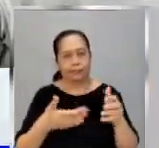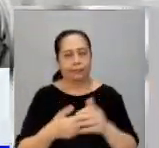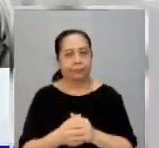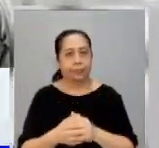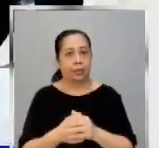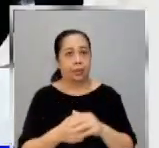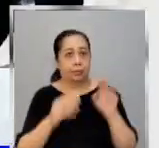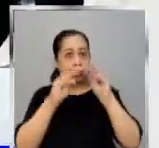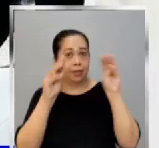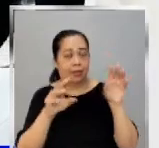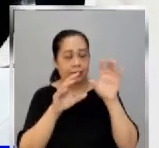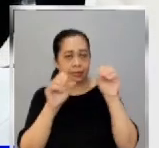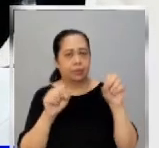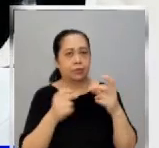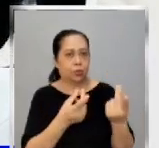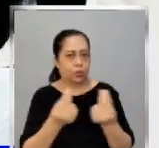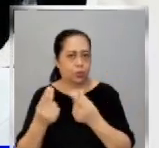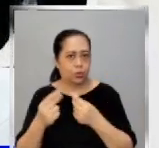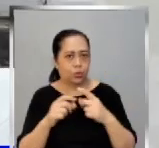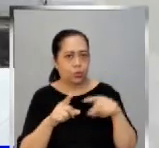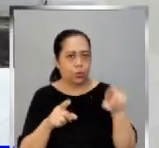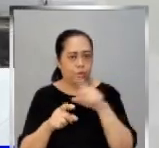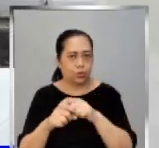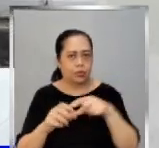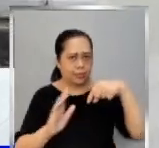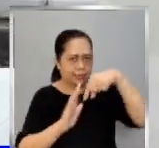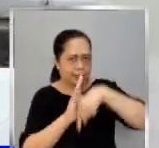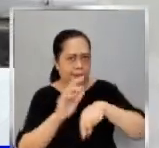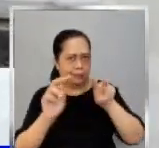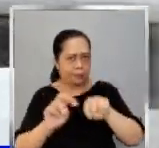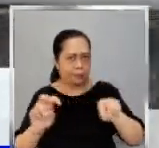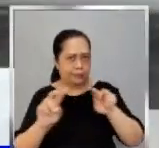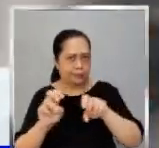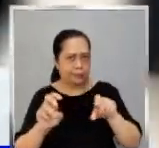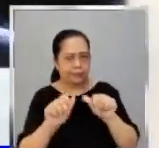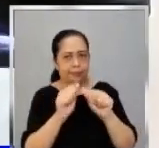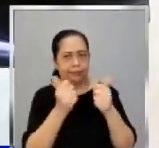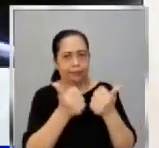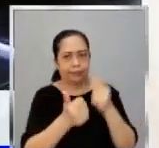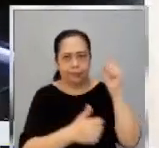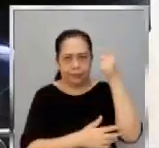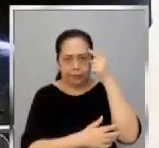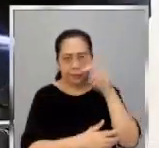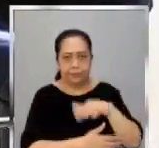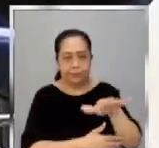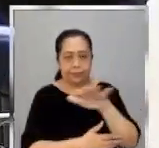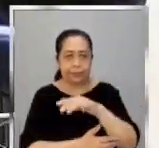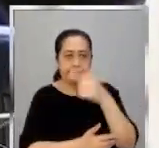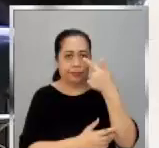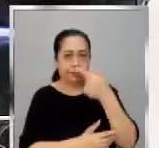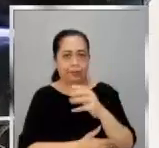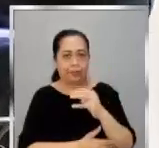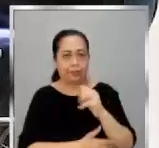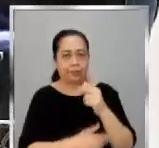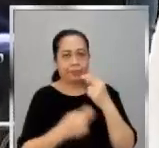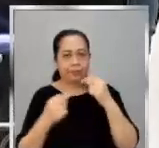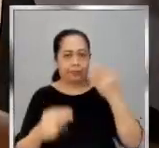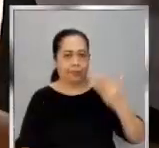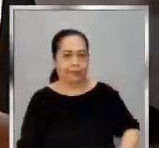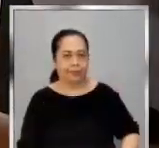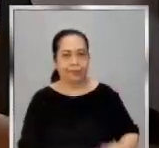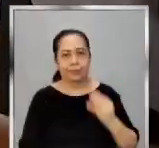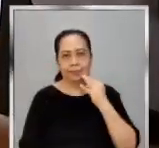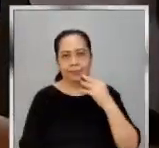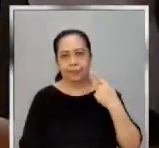sinabing nagsasagawa na ng malalim na imbestigasyon ang mga kinauukulang ahensya. Para sa GMA Integrated News, Maki Pulido,